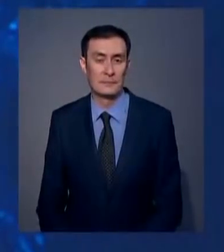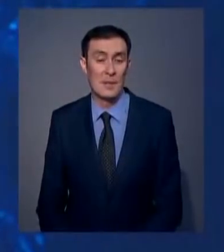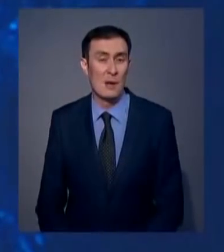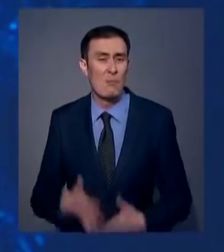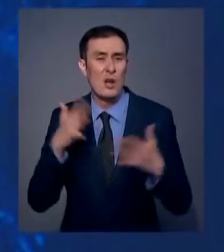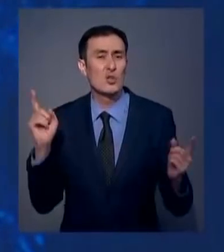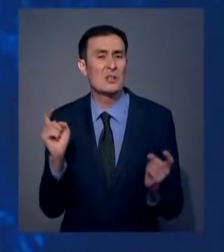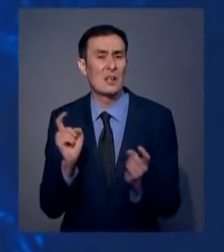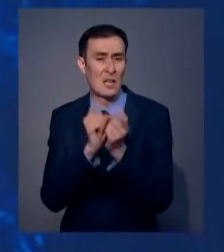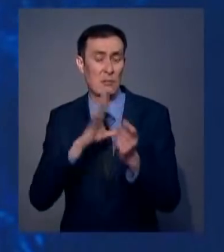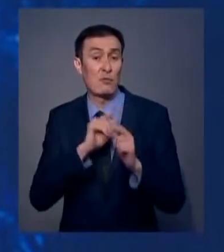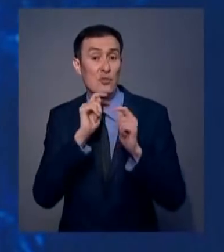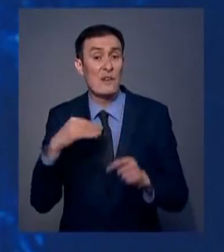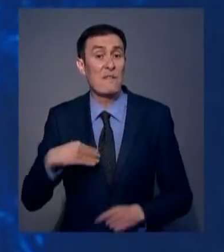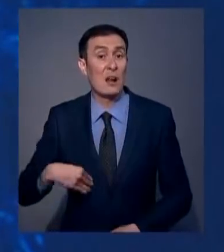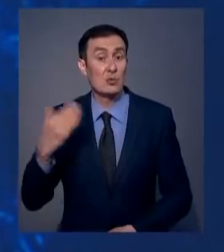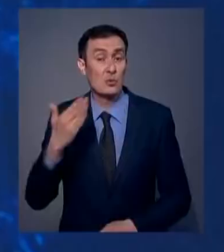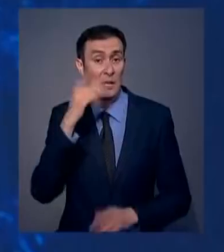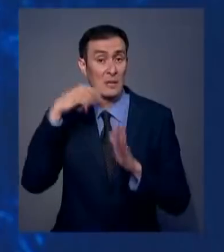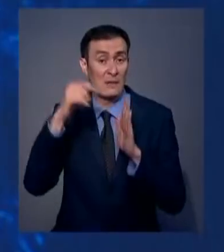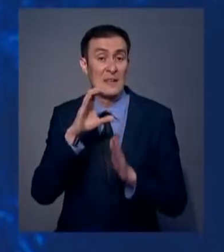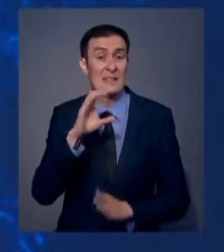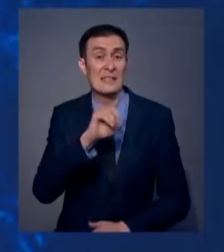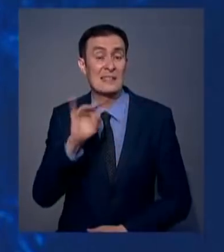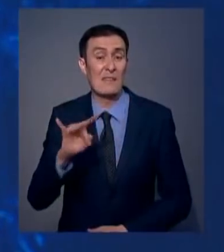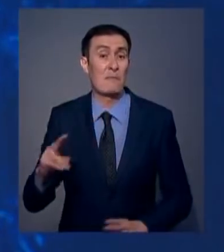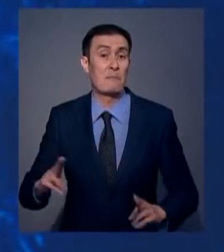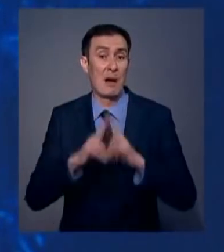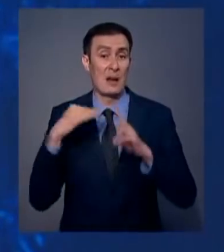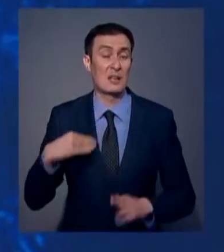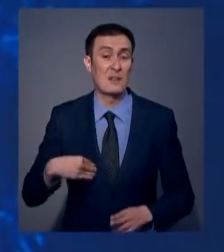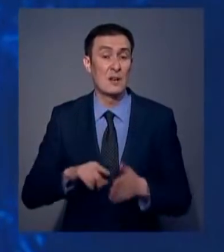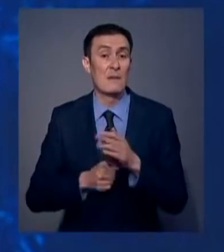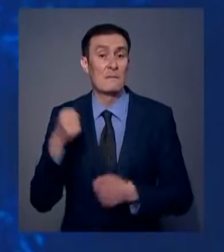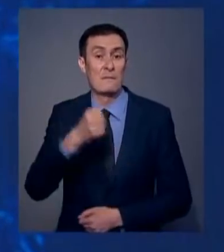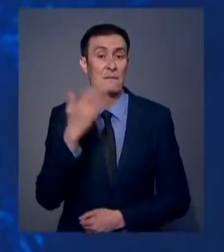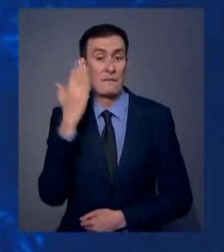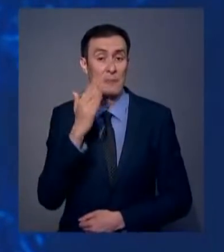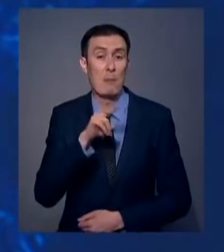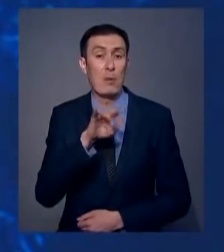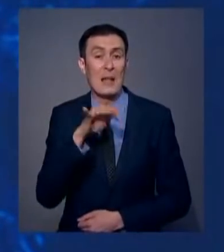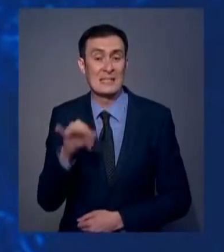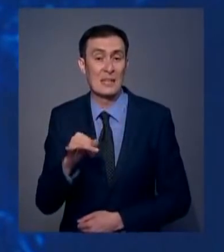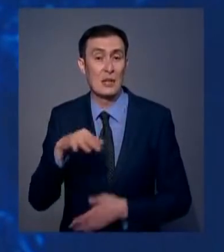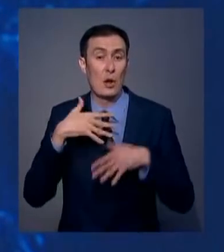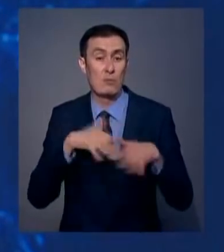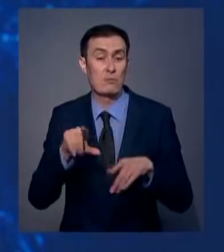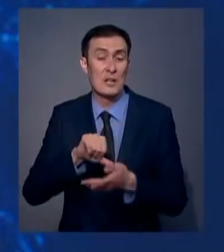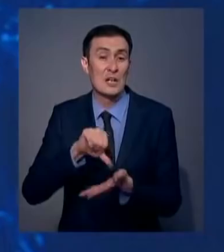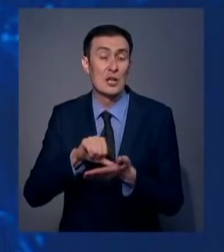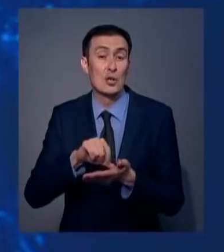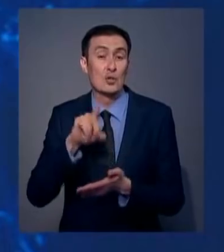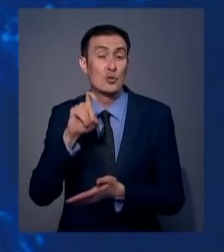С большим скандалом прошло вручение французской кинопремии «Сезар» в Париже. Из-за выдвижения фильма Романа Полански на улице вышли